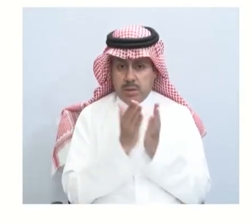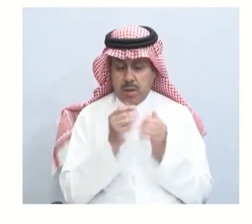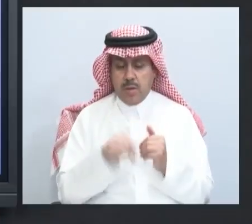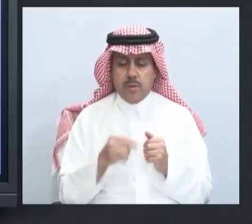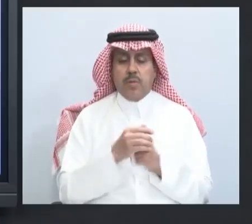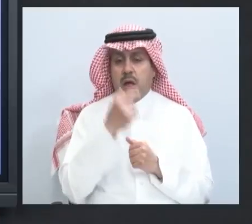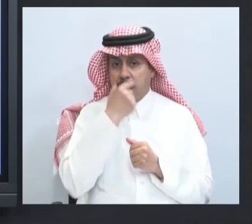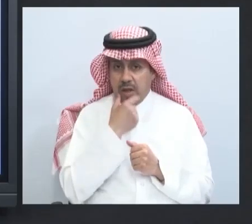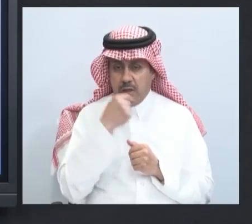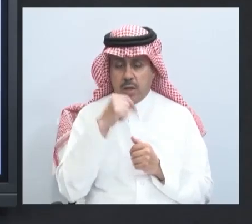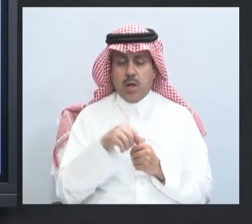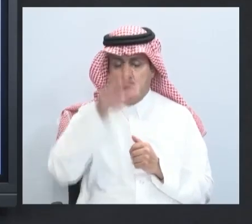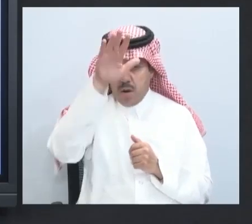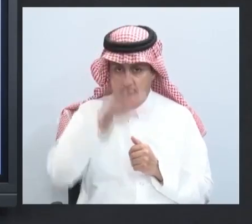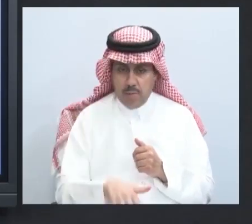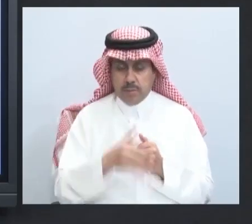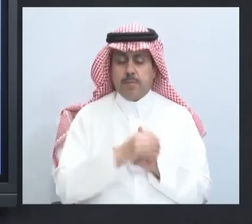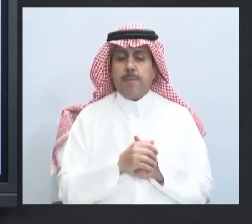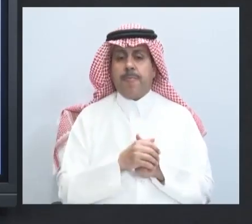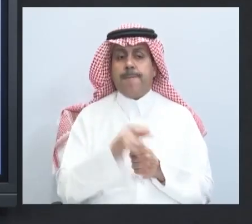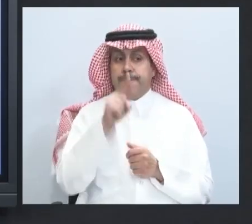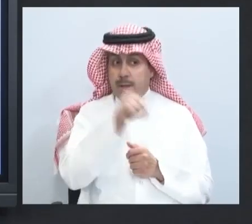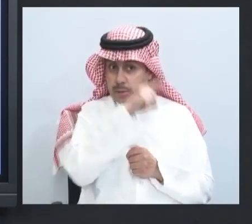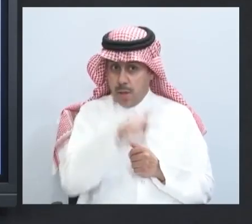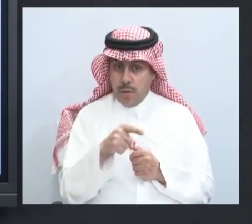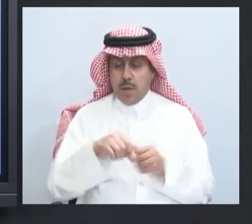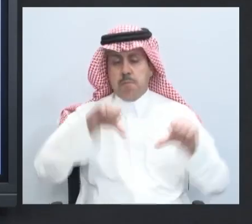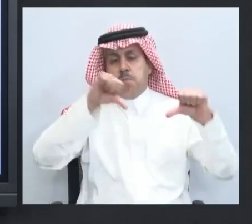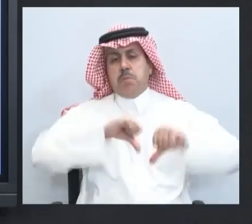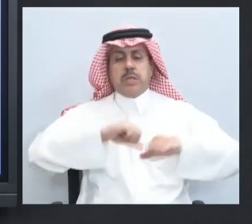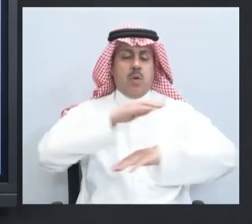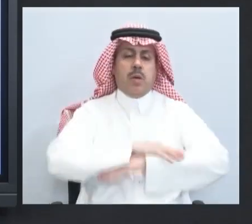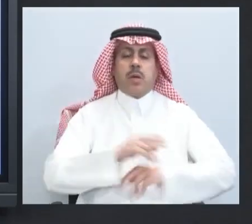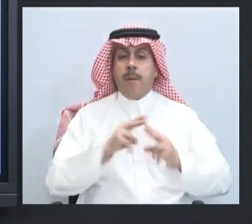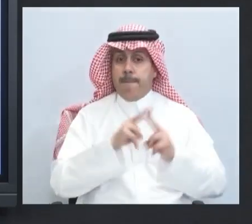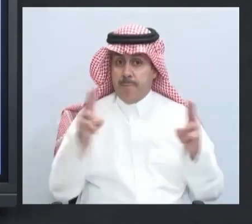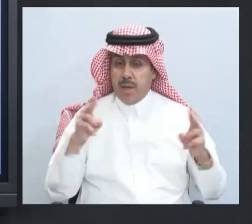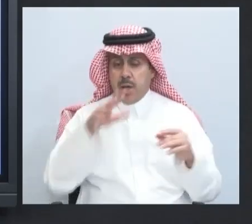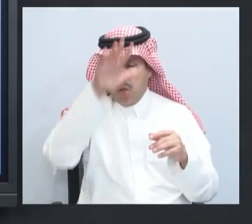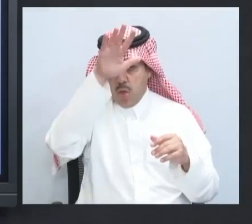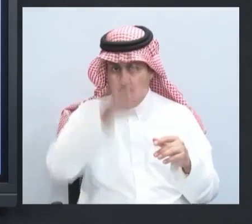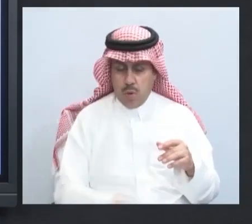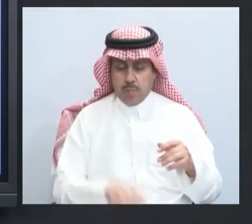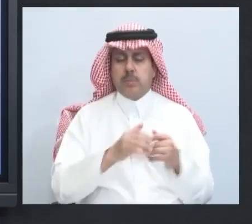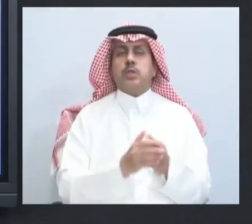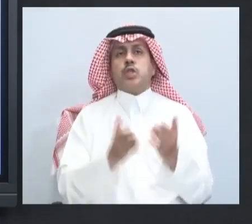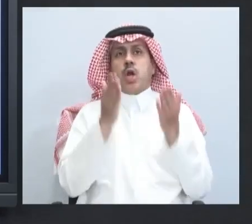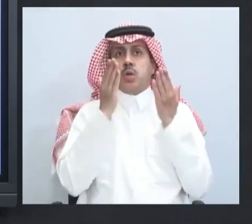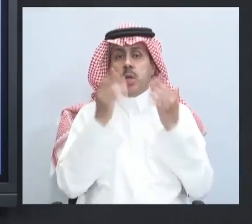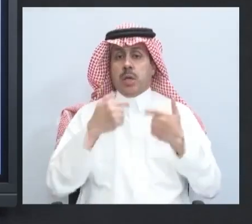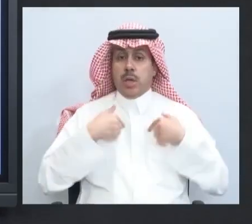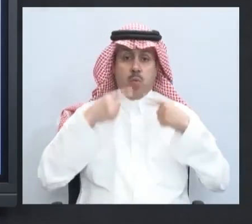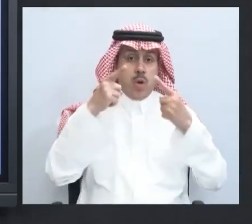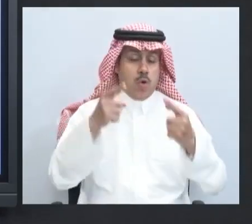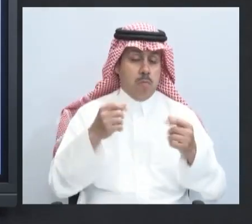ختام الحديث كاملا التحذير من مساء والاخلاق اتينا على بيان ذلك كله سال الله تعالى لي